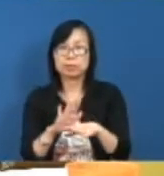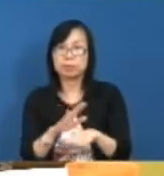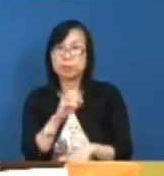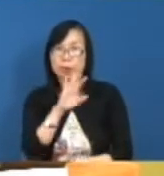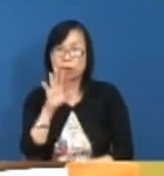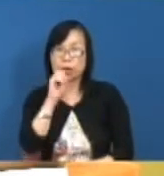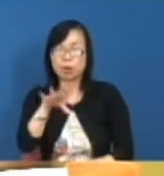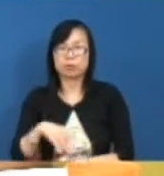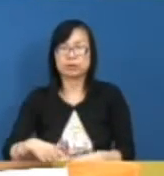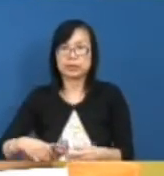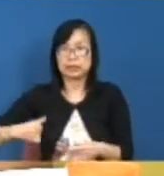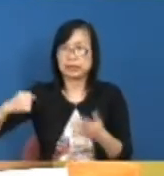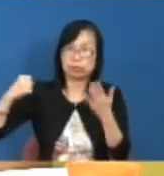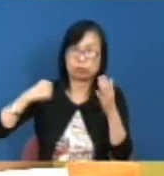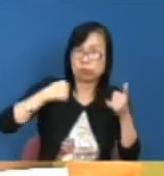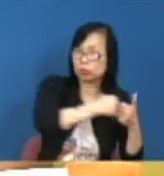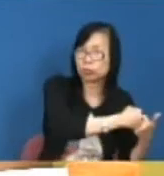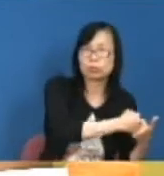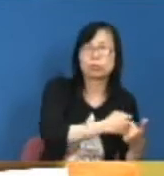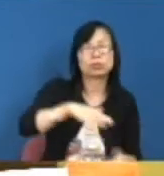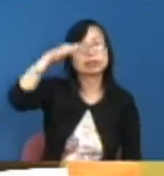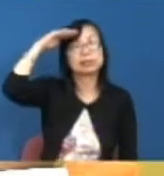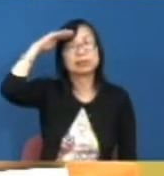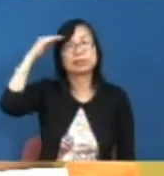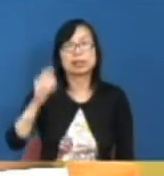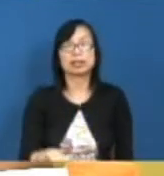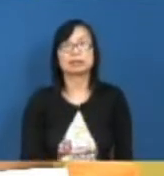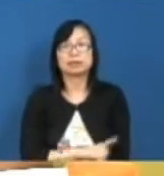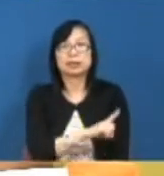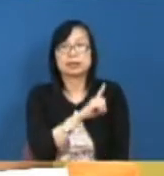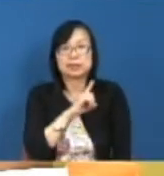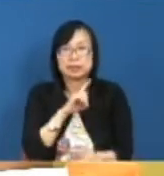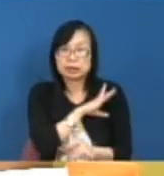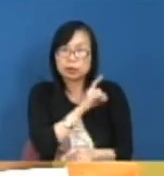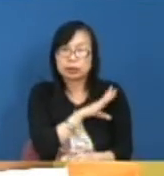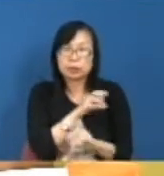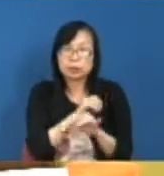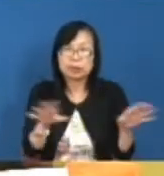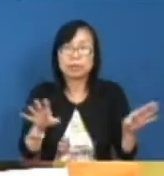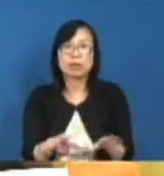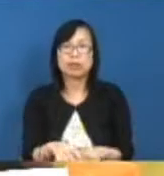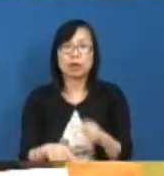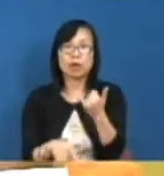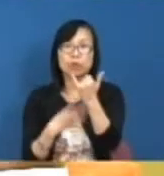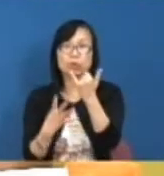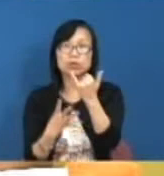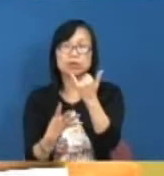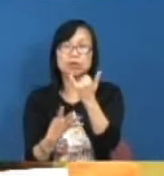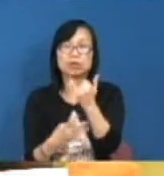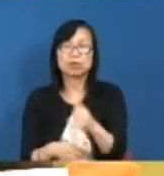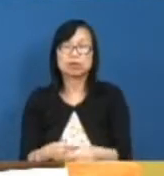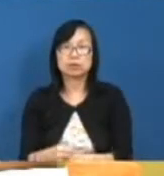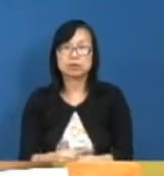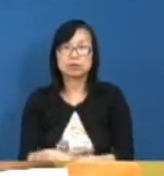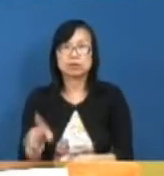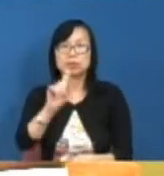找手去推那些警察的，警察自動讓開的，是不是六四，那你掛著天安門做什麼？你要去